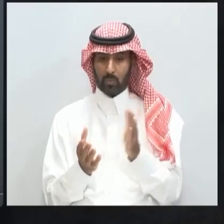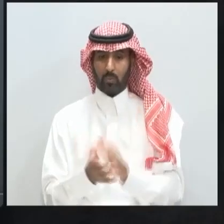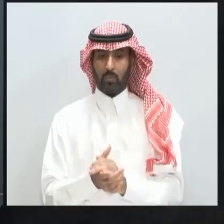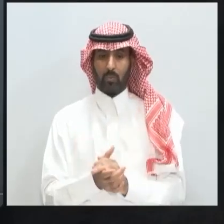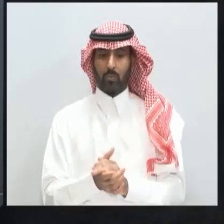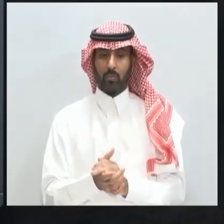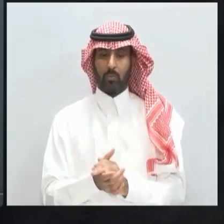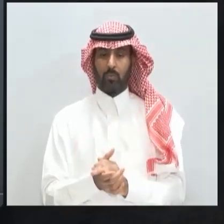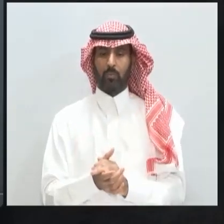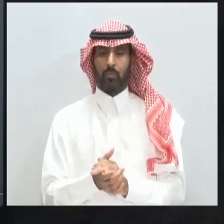تعالى في الدروس